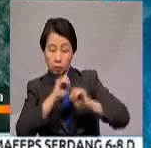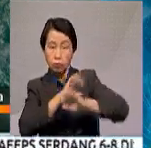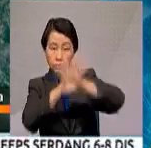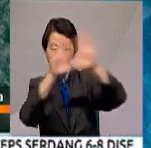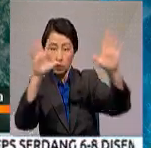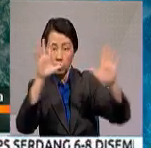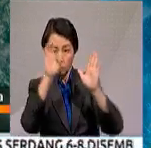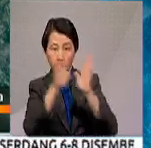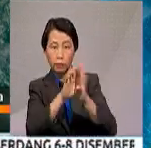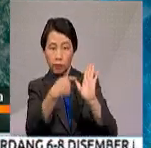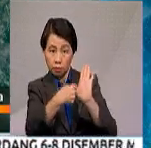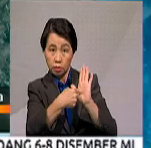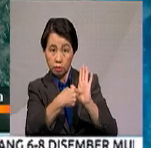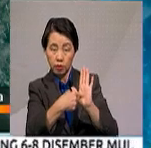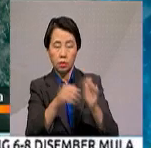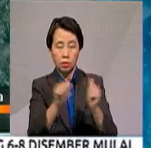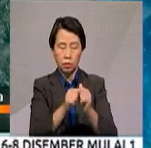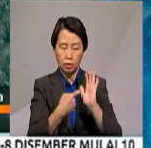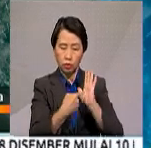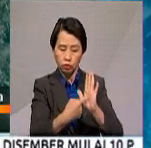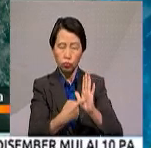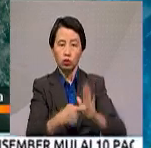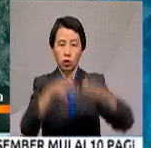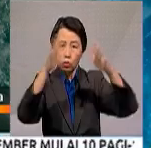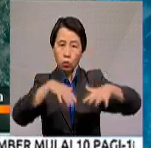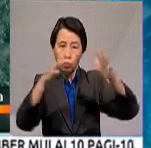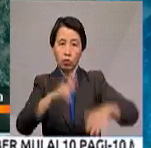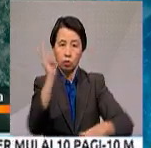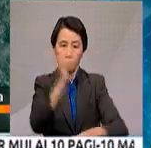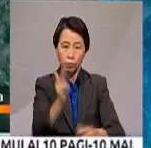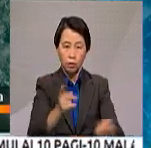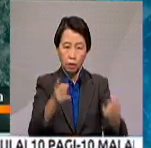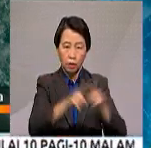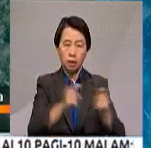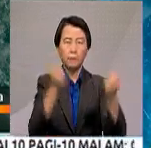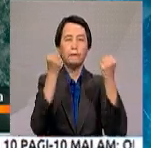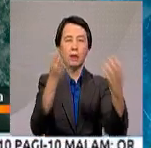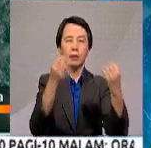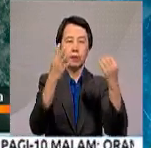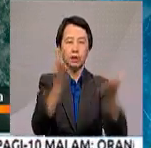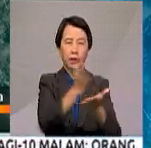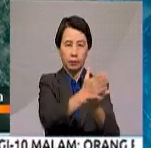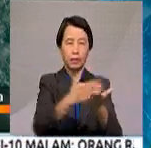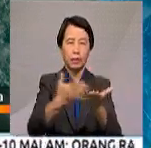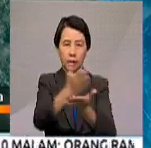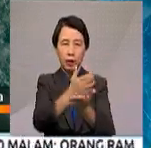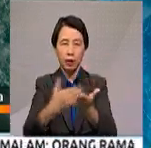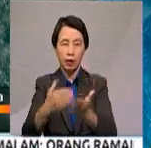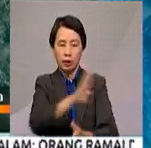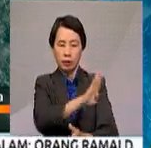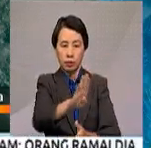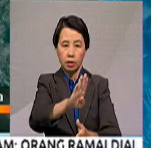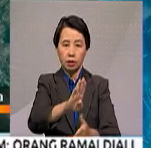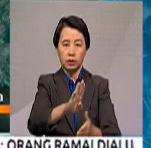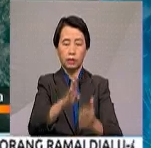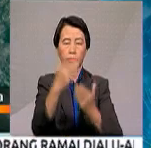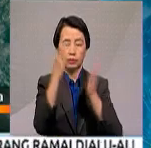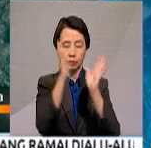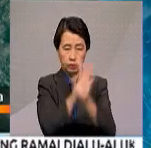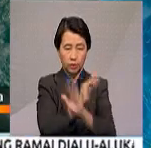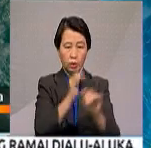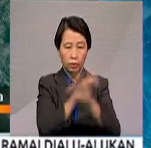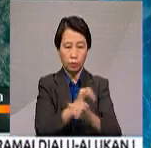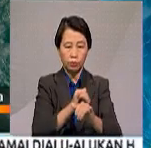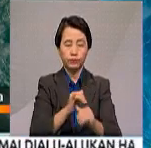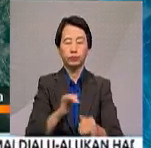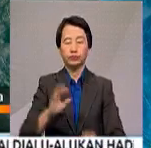melalui imej gema radar ini yang menunjukkan hujan dan ribut petir yang berlaku di hampir kebanyakan bahagian di sekitar barat negeri berkenaan.